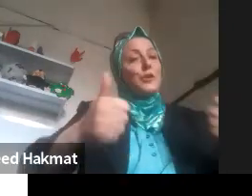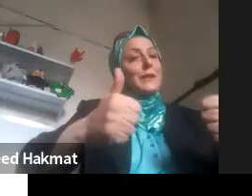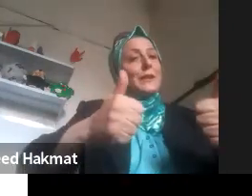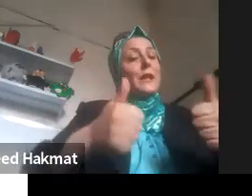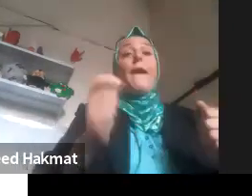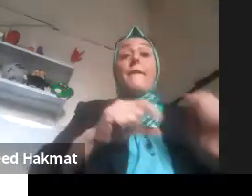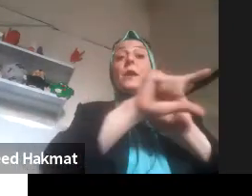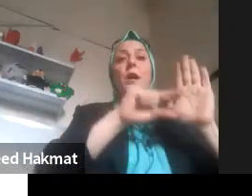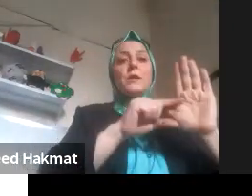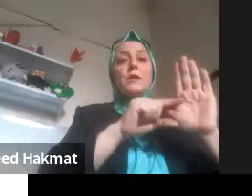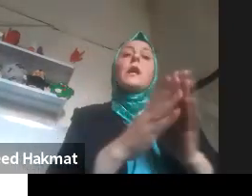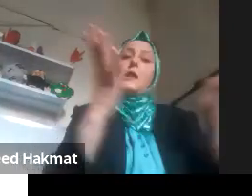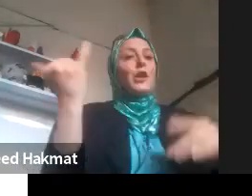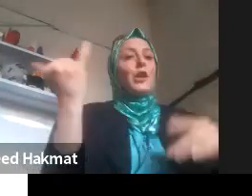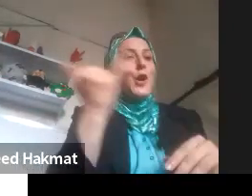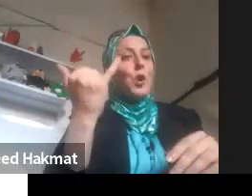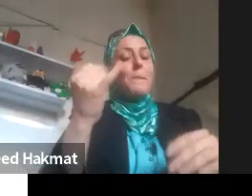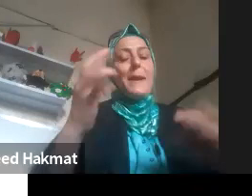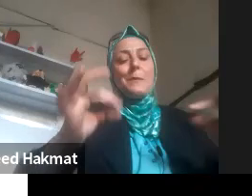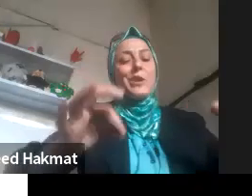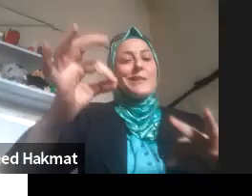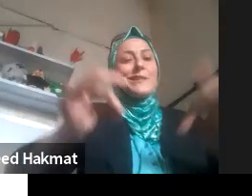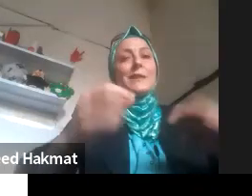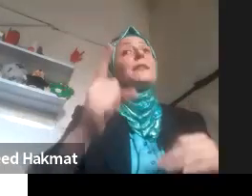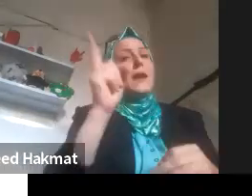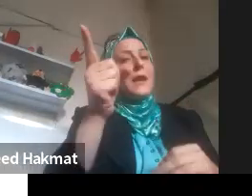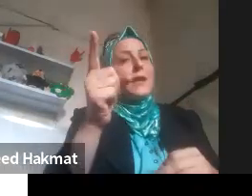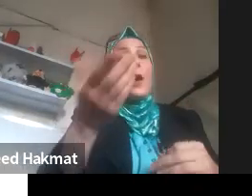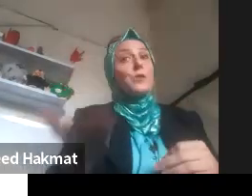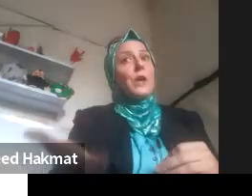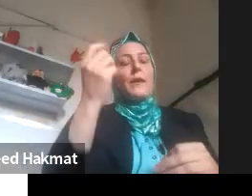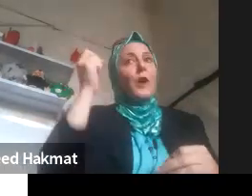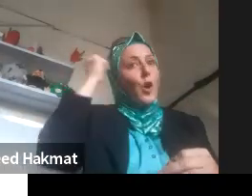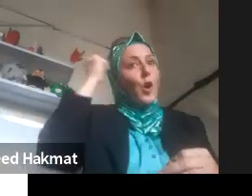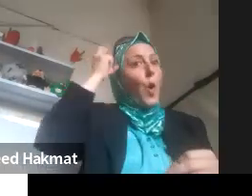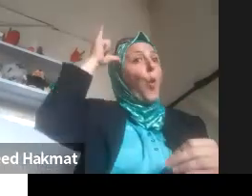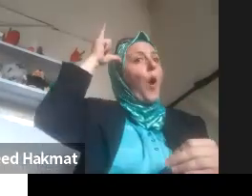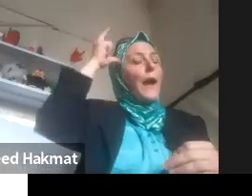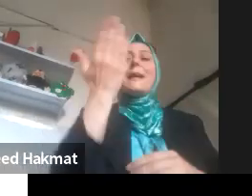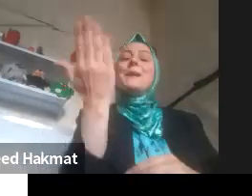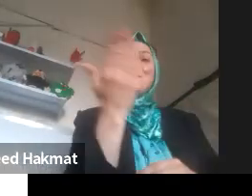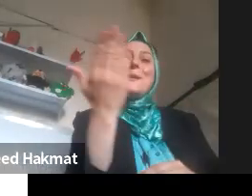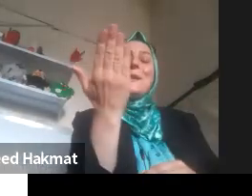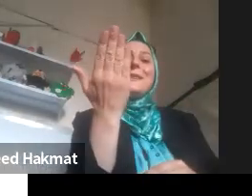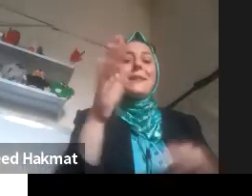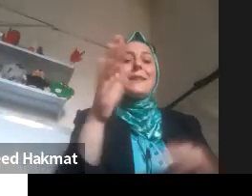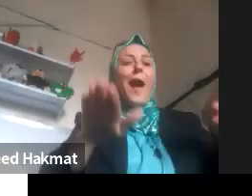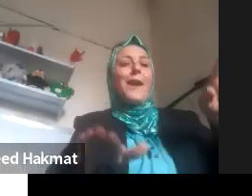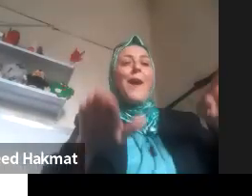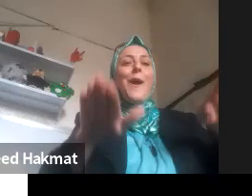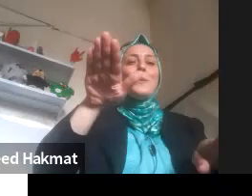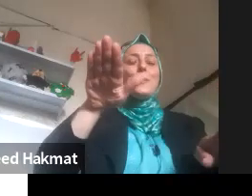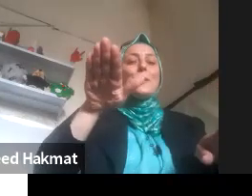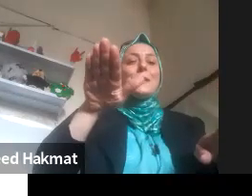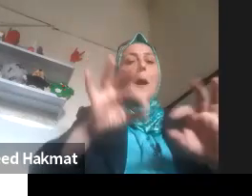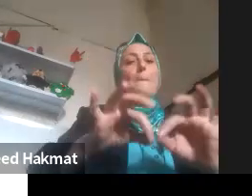لها والتخطيط لرفع الوعي المدرسي فيها على مستوى بعد إعادة فتح المدارس. الحرص